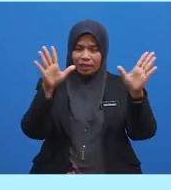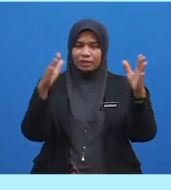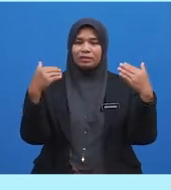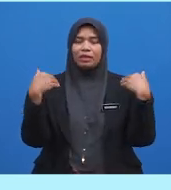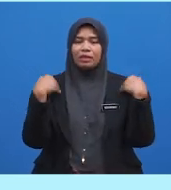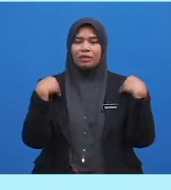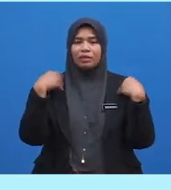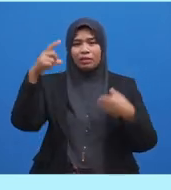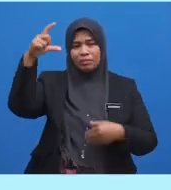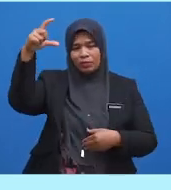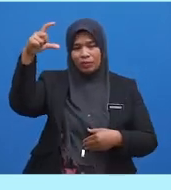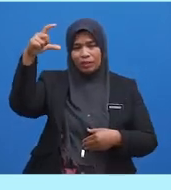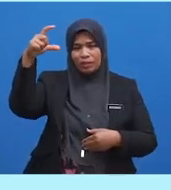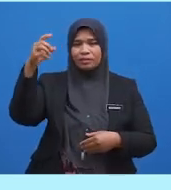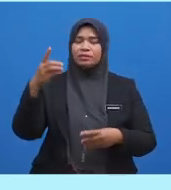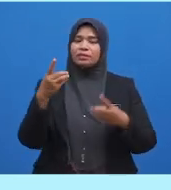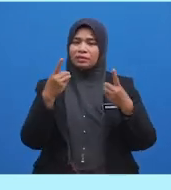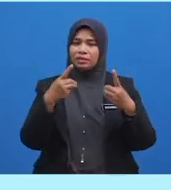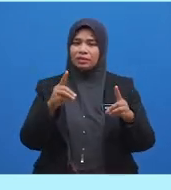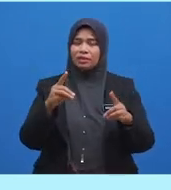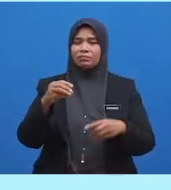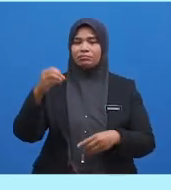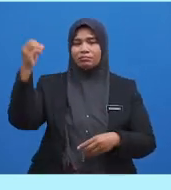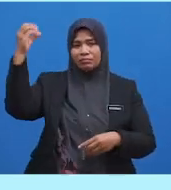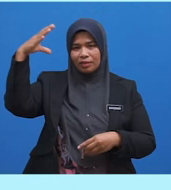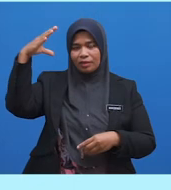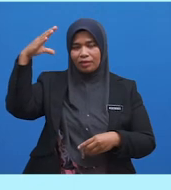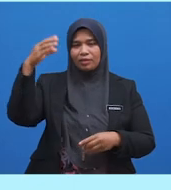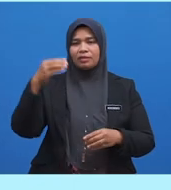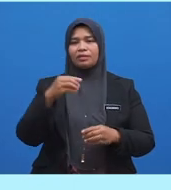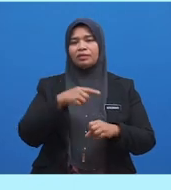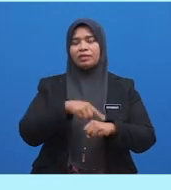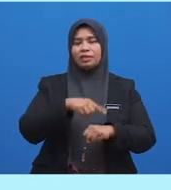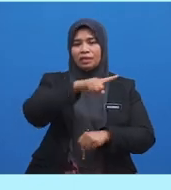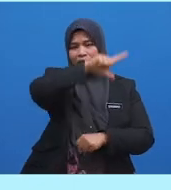terdapat bulan sedang bersinar dilangit